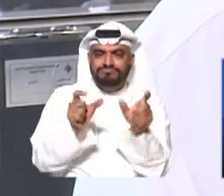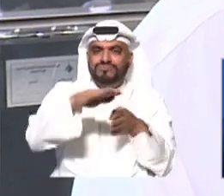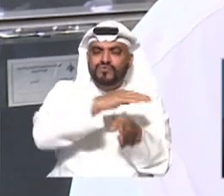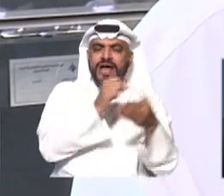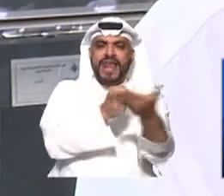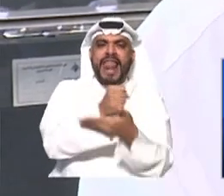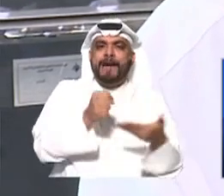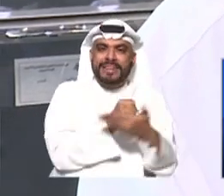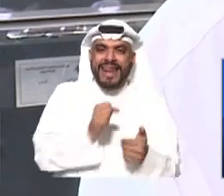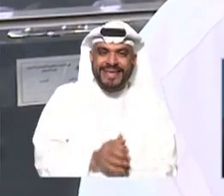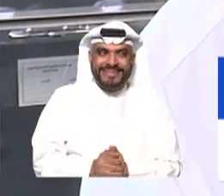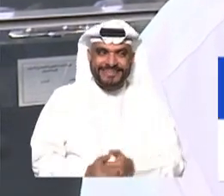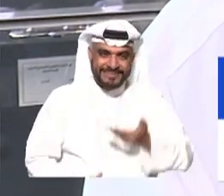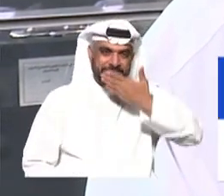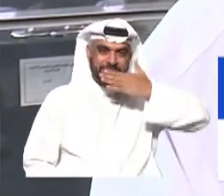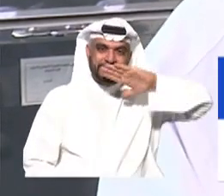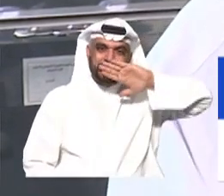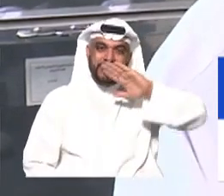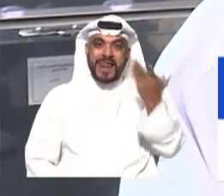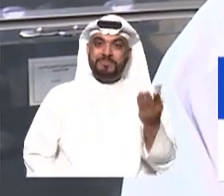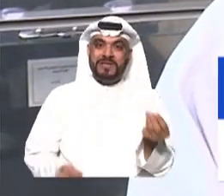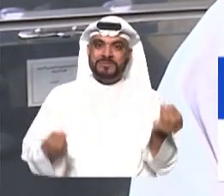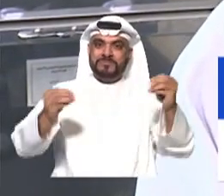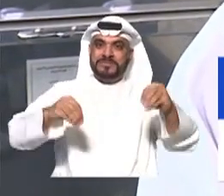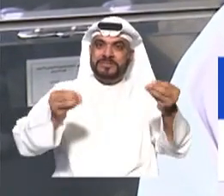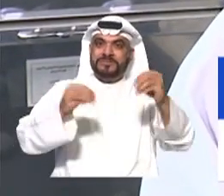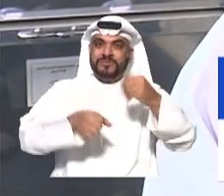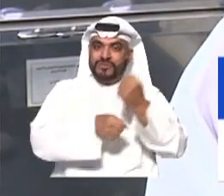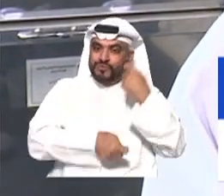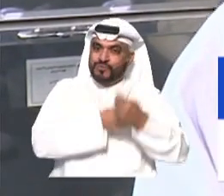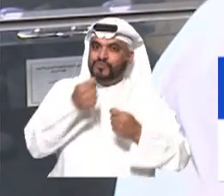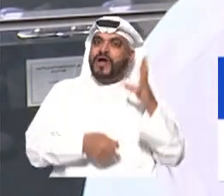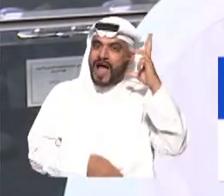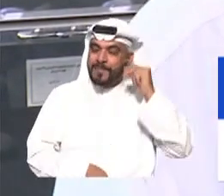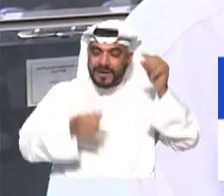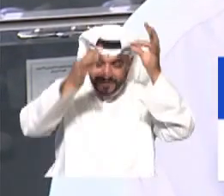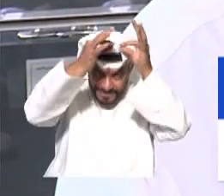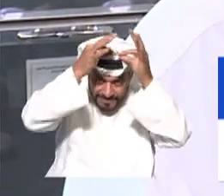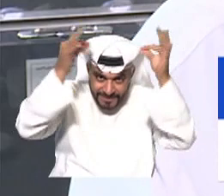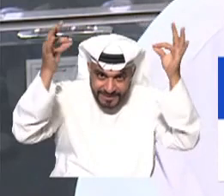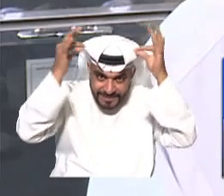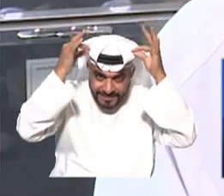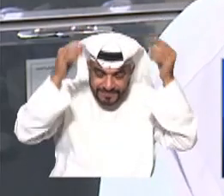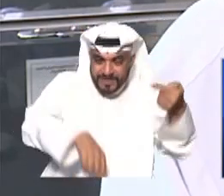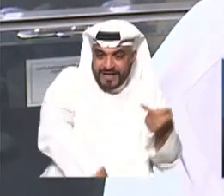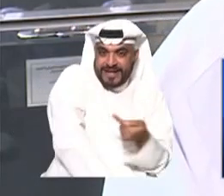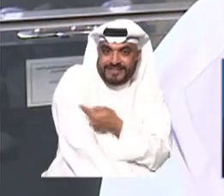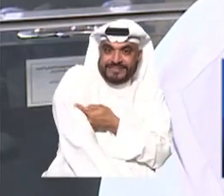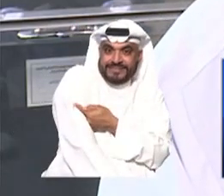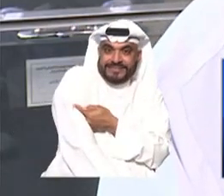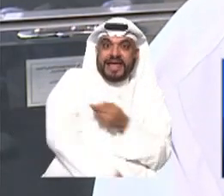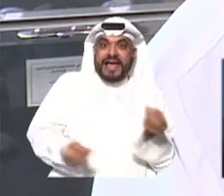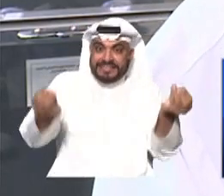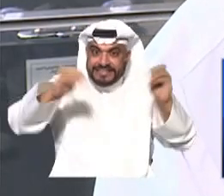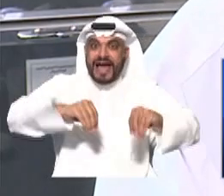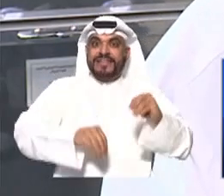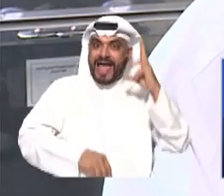نشوف، والحمد لله الحين المهنة قاعد يعني محتاجينها أكثر، خصوصا أن الطلب عليها قاعد